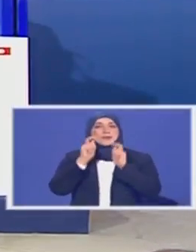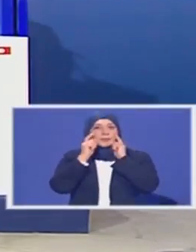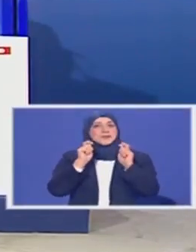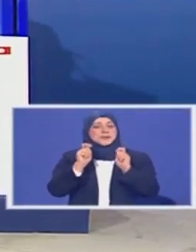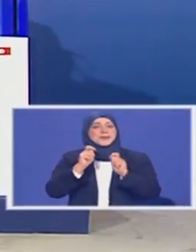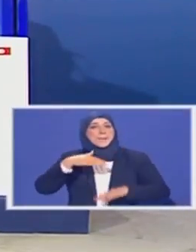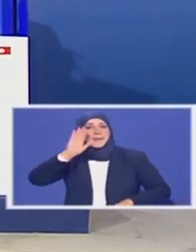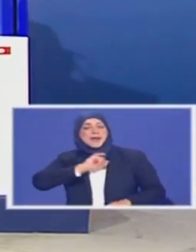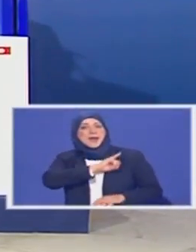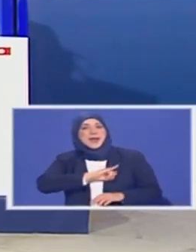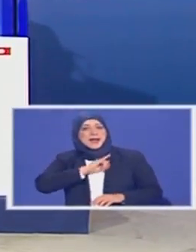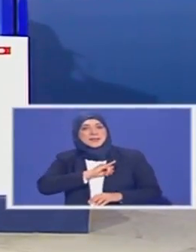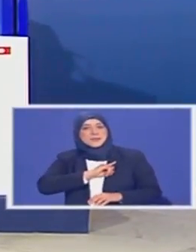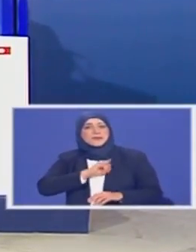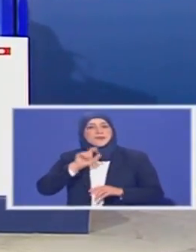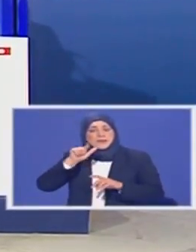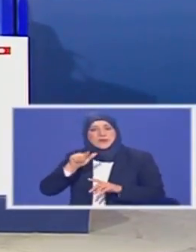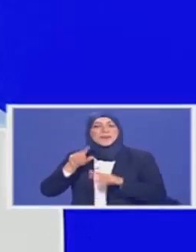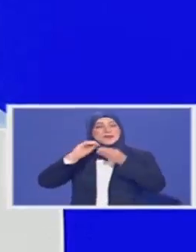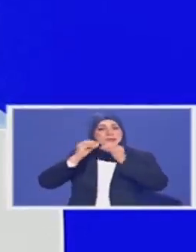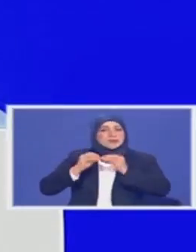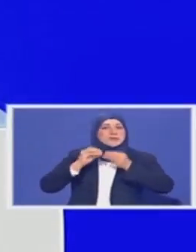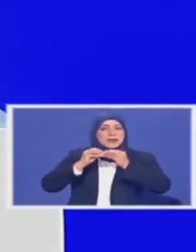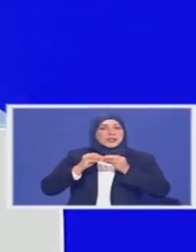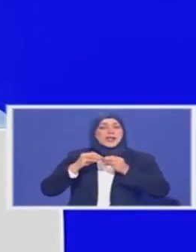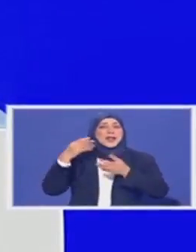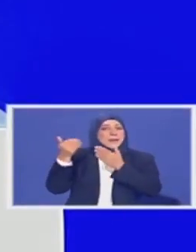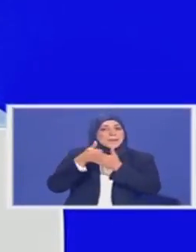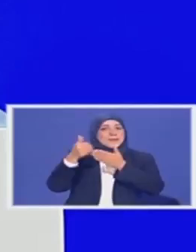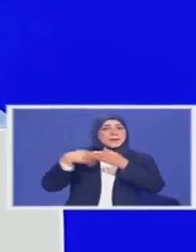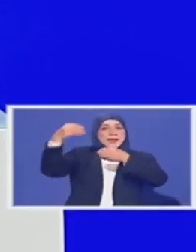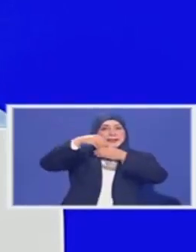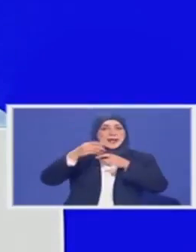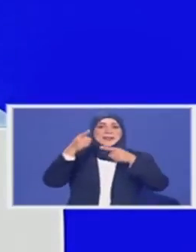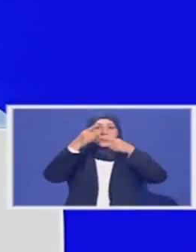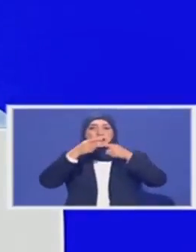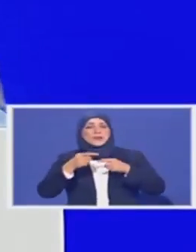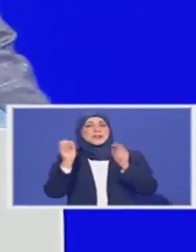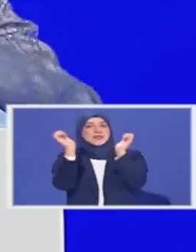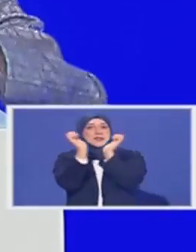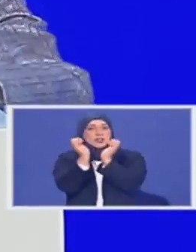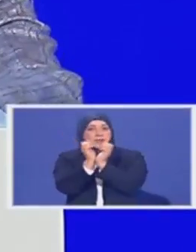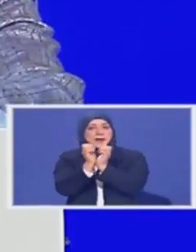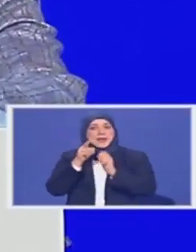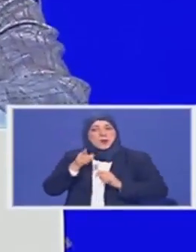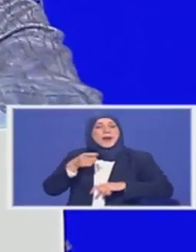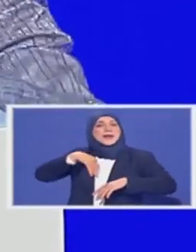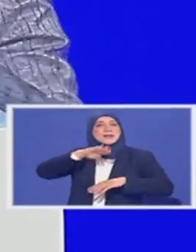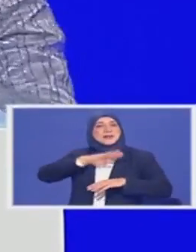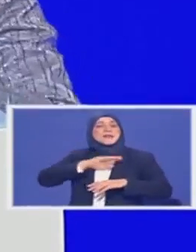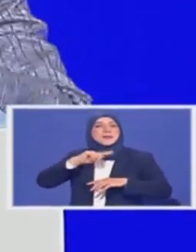وللأسف معناها نعرفوا اللي ثم تداعيات كبرى على المدى الاقتصادي والاجتماعي اللي خلتنا